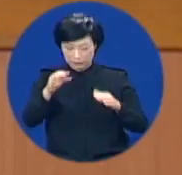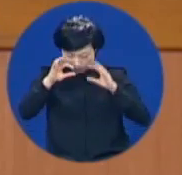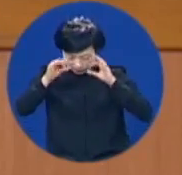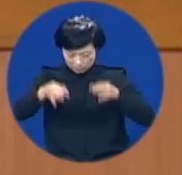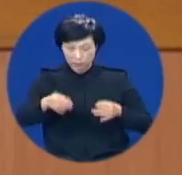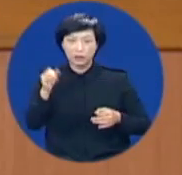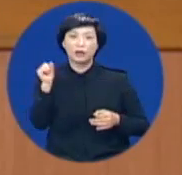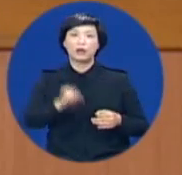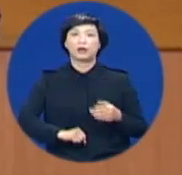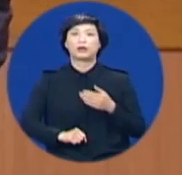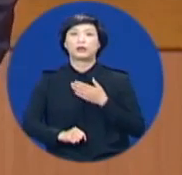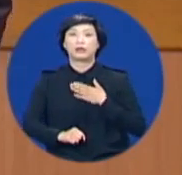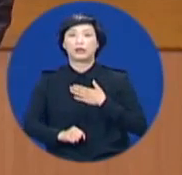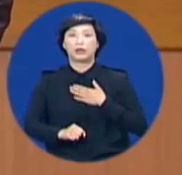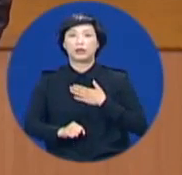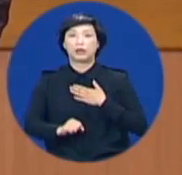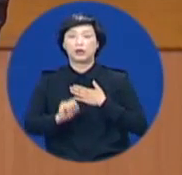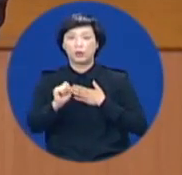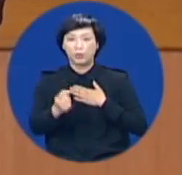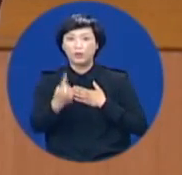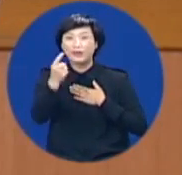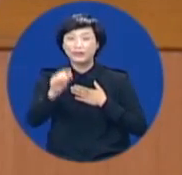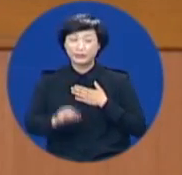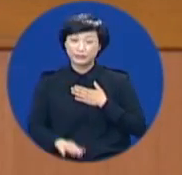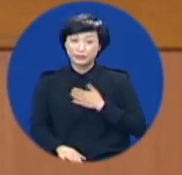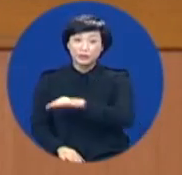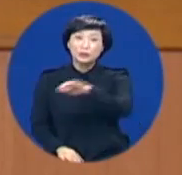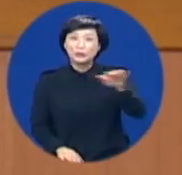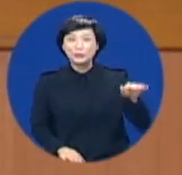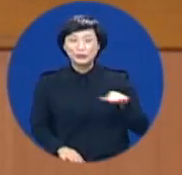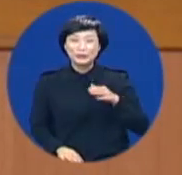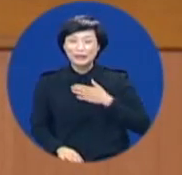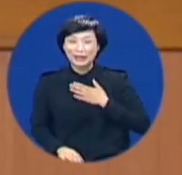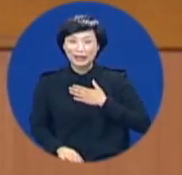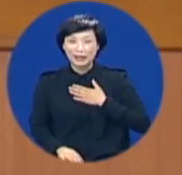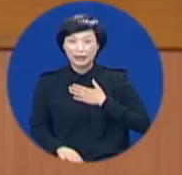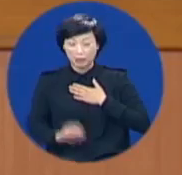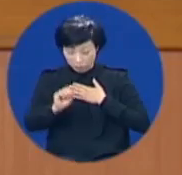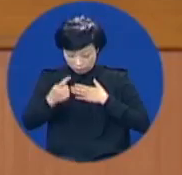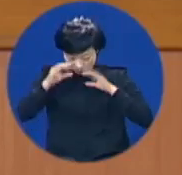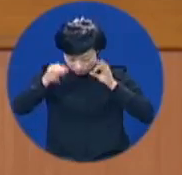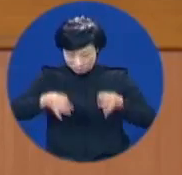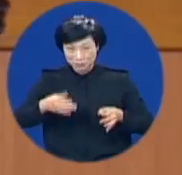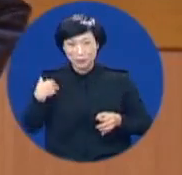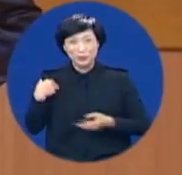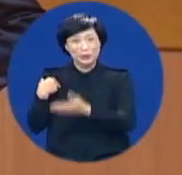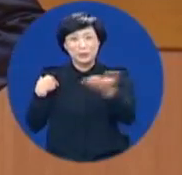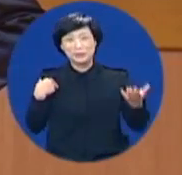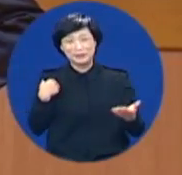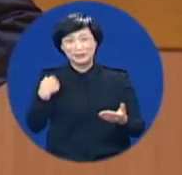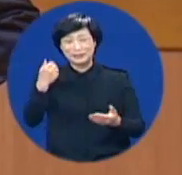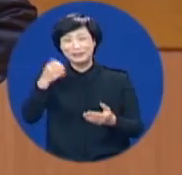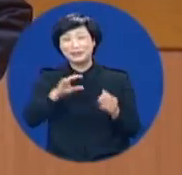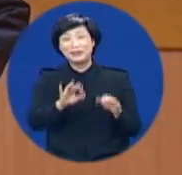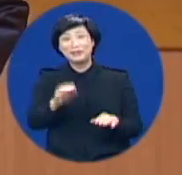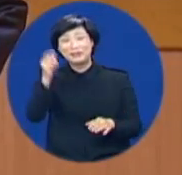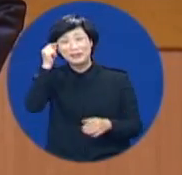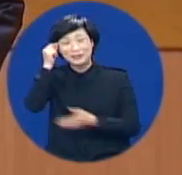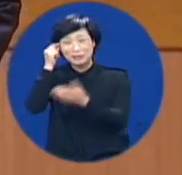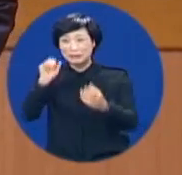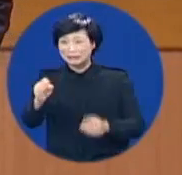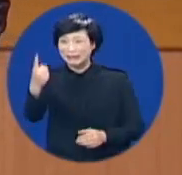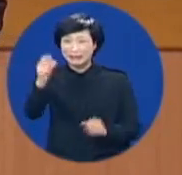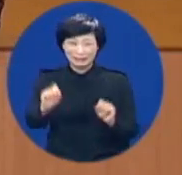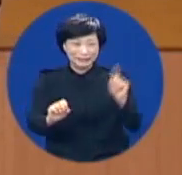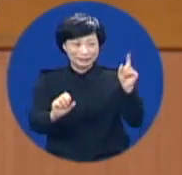들어있어요. 그런데 우리는 내 안에 있는 것은 모르고 계속 너 때문이다,